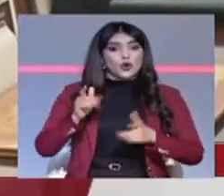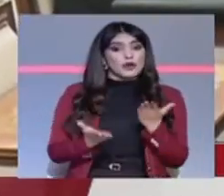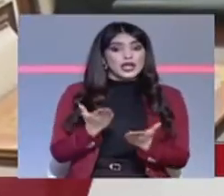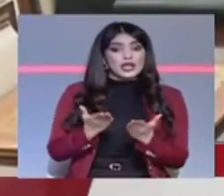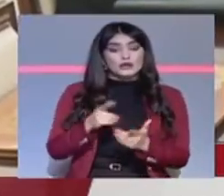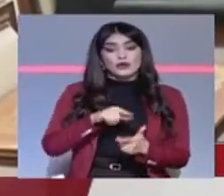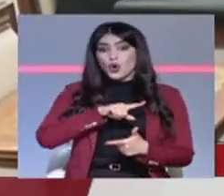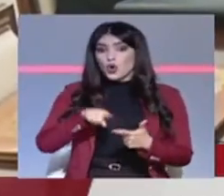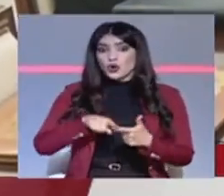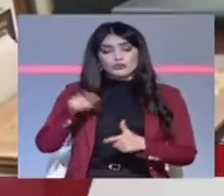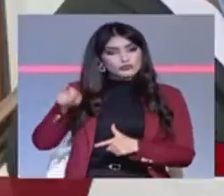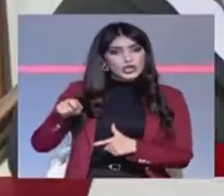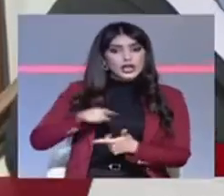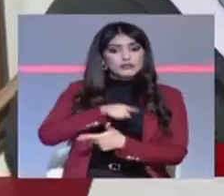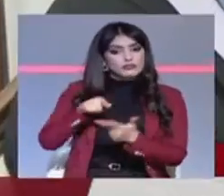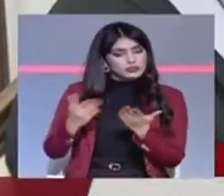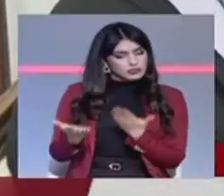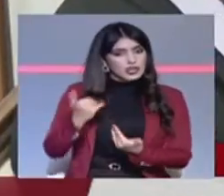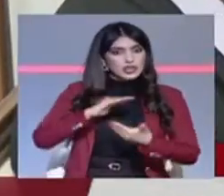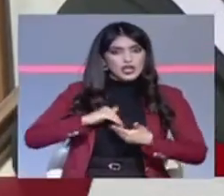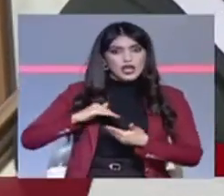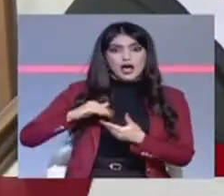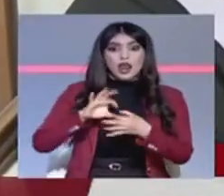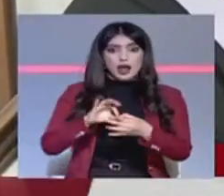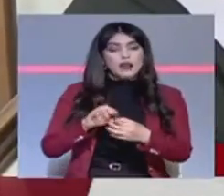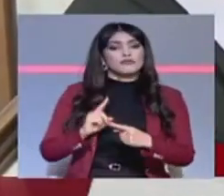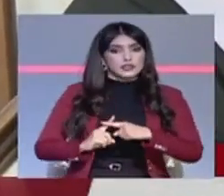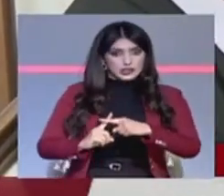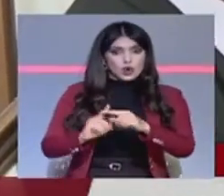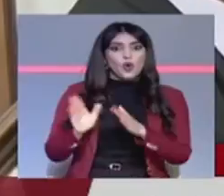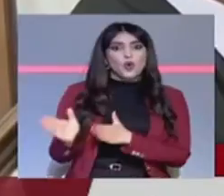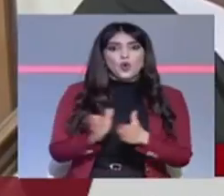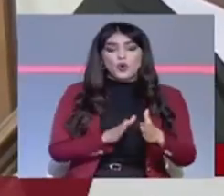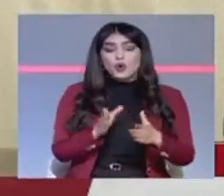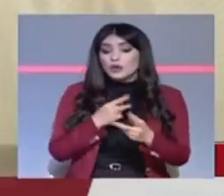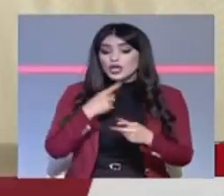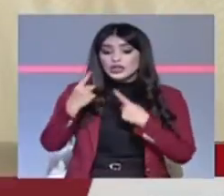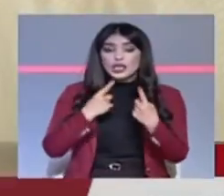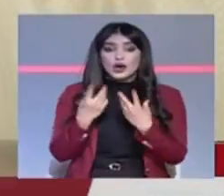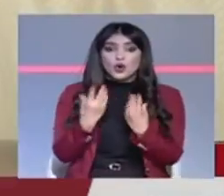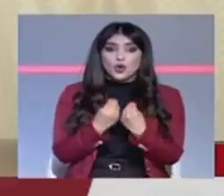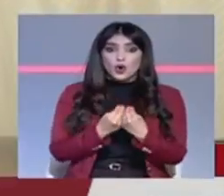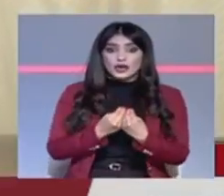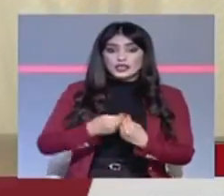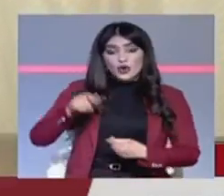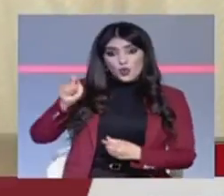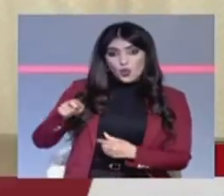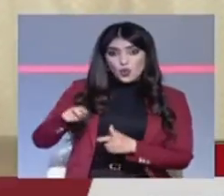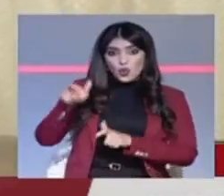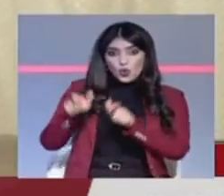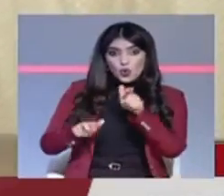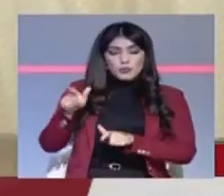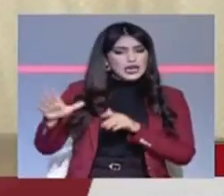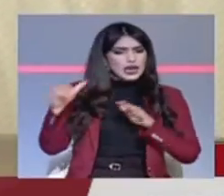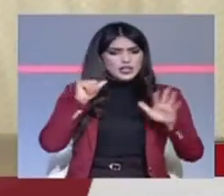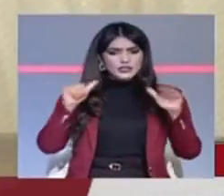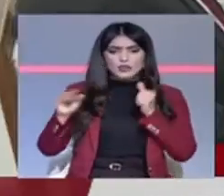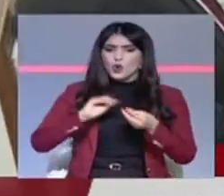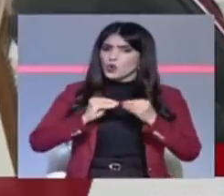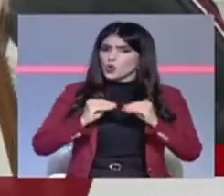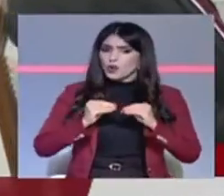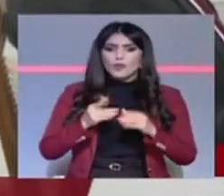والتعاون والتفاعل داعيا في هذا الاطار الى مد جسور التواصل مع القضاه والانصات لكافه